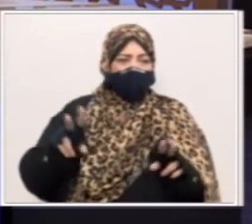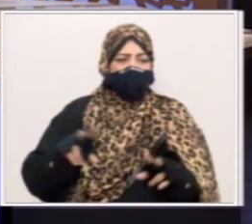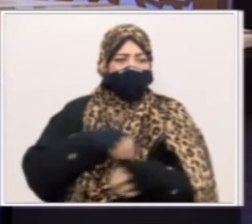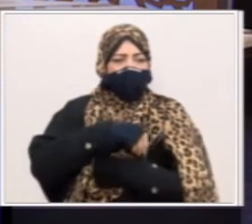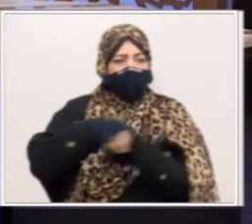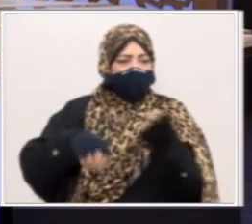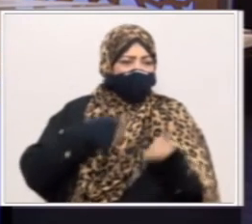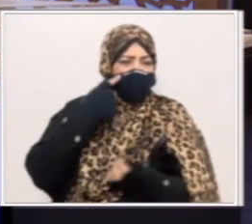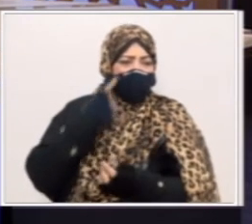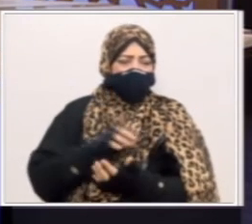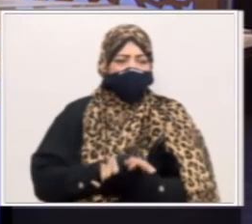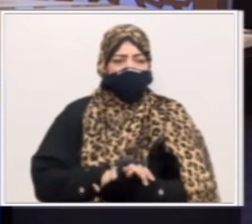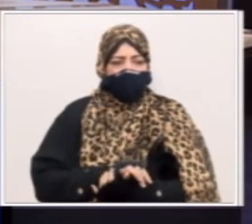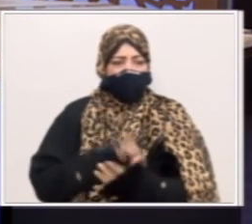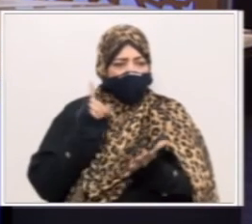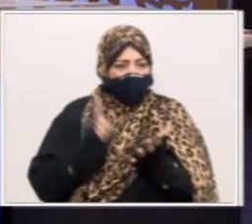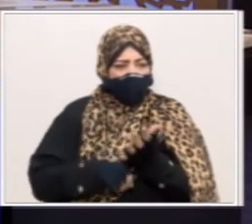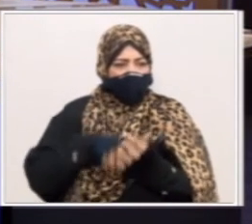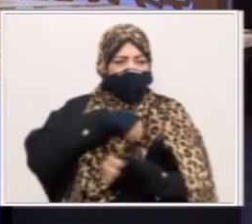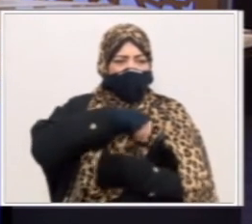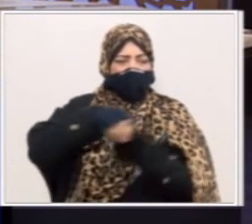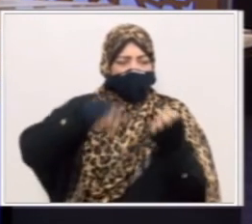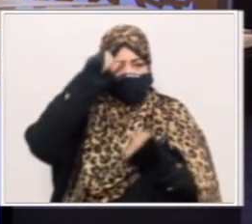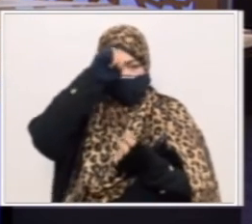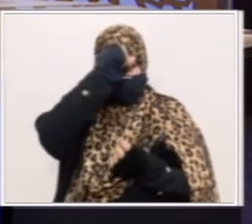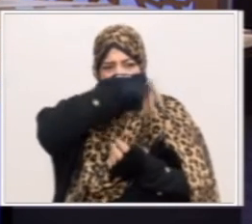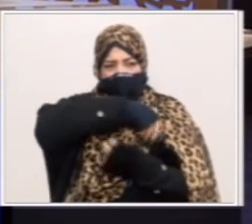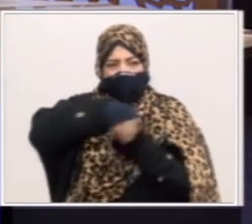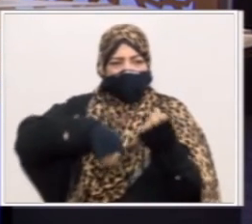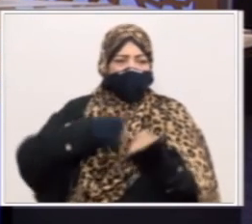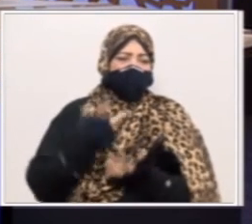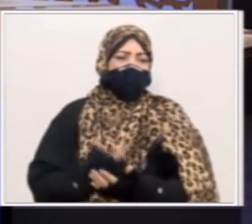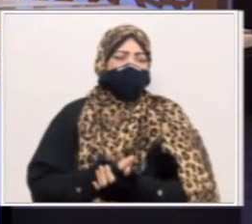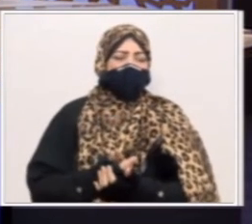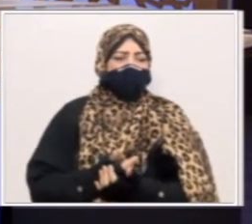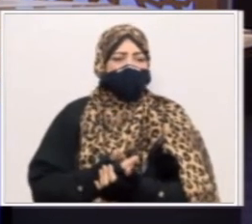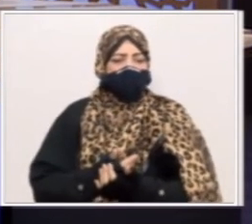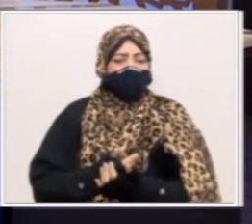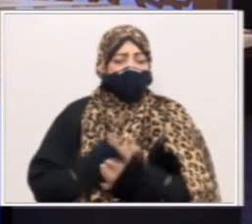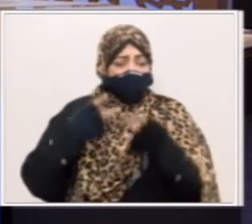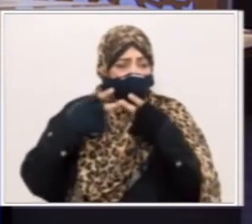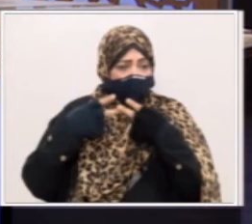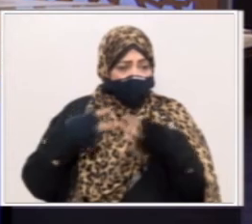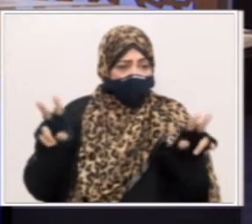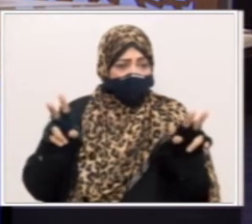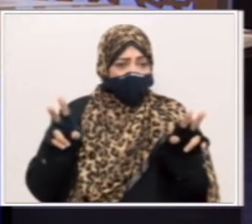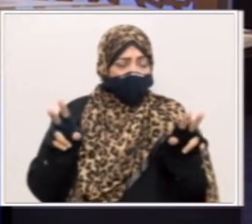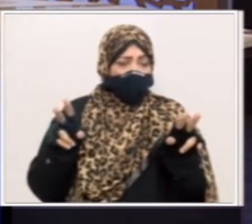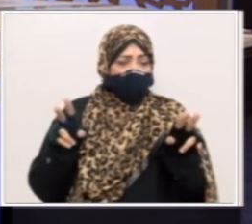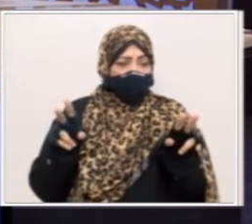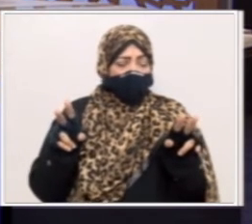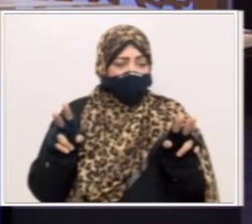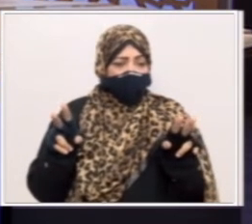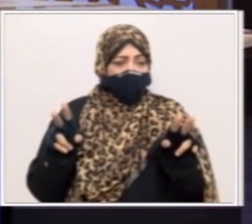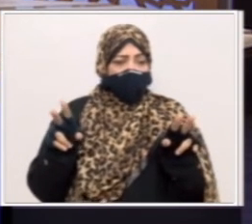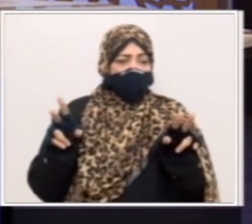الحج. إيه. هل آخر فريضة في الحج هي الذهاب إلى القدس أو ما فيش منه الكلام